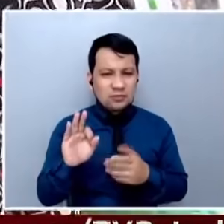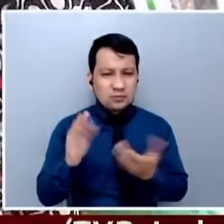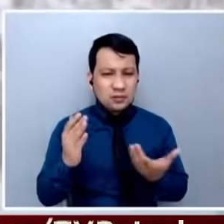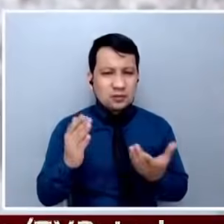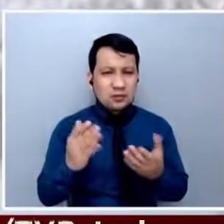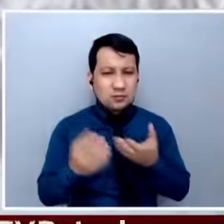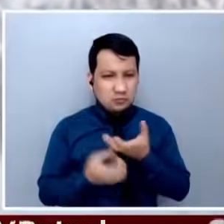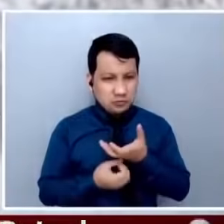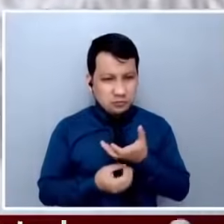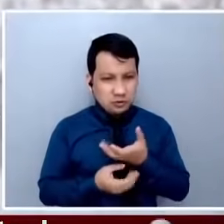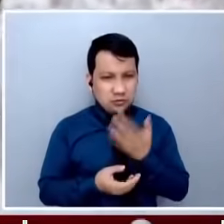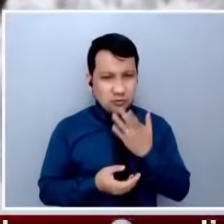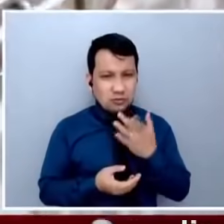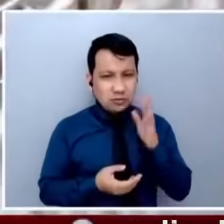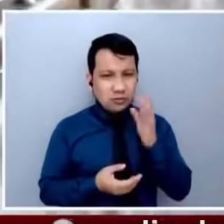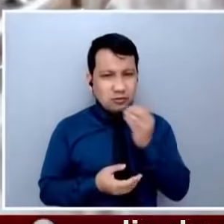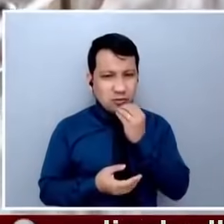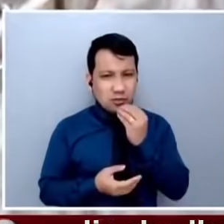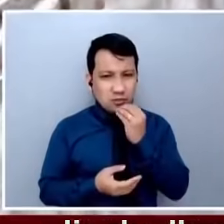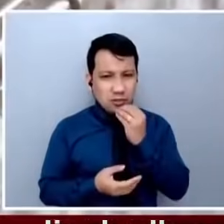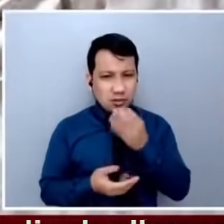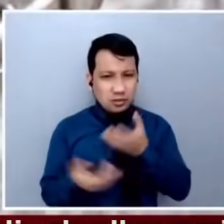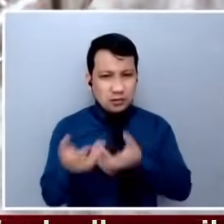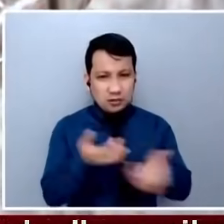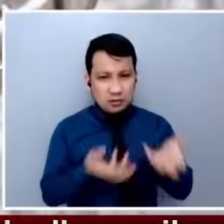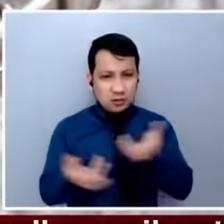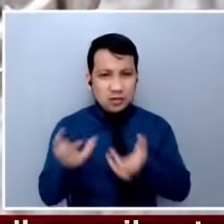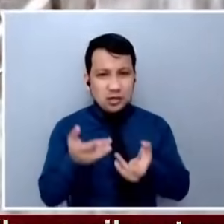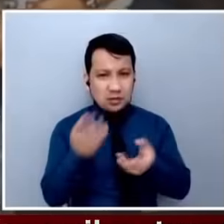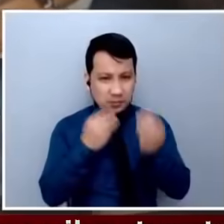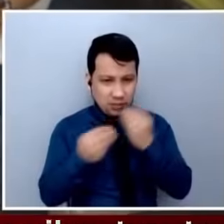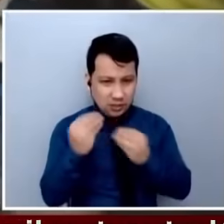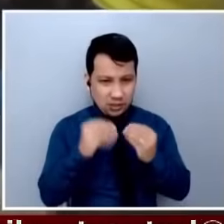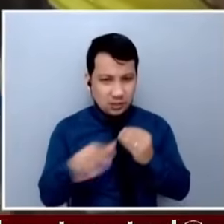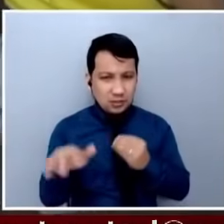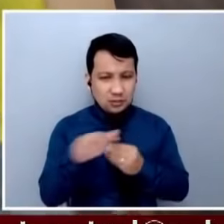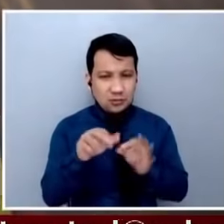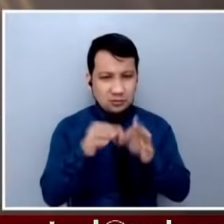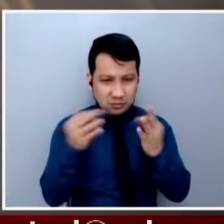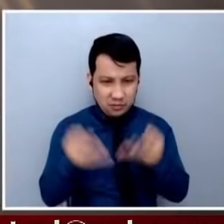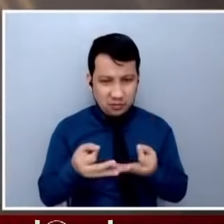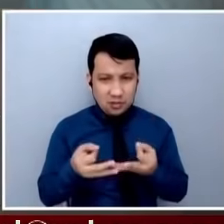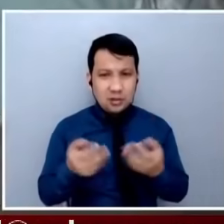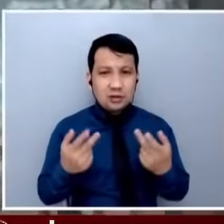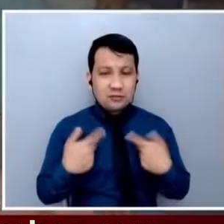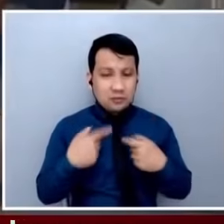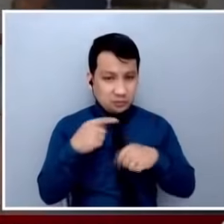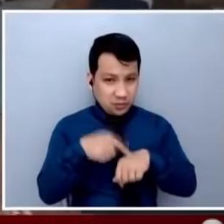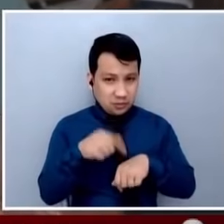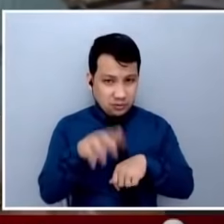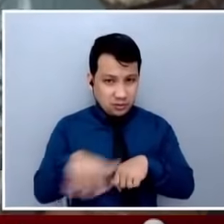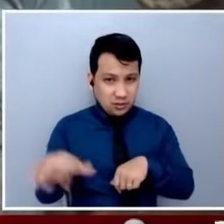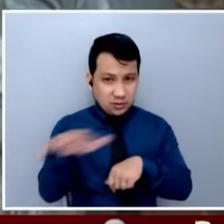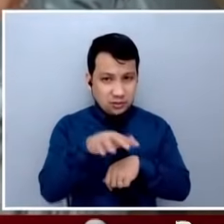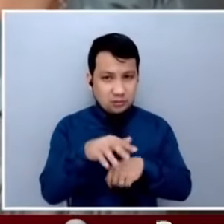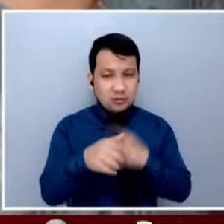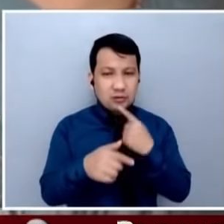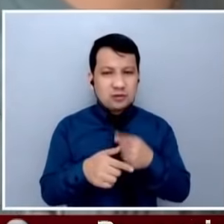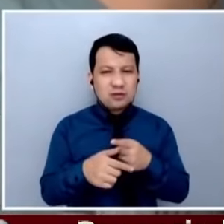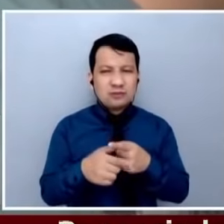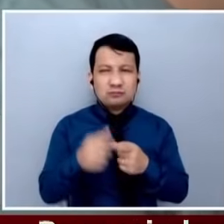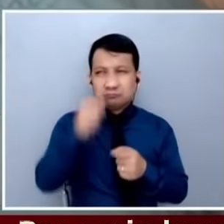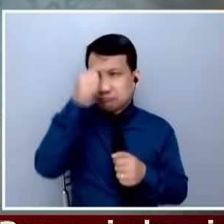ang kanilang paboritong pagkain at pagsaluhan ito ng buong pamilya. Pwede ring maglaan ng oras ang buong pamilya para sariwain